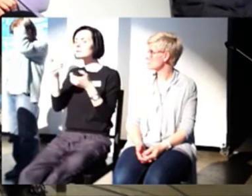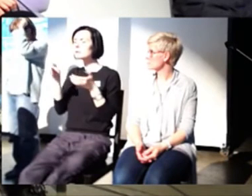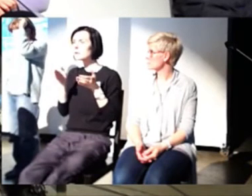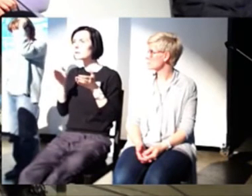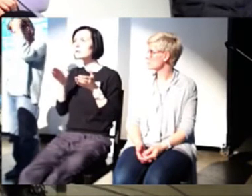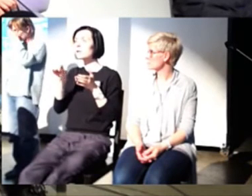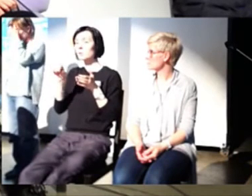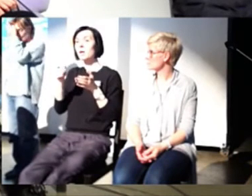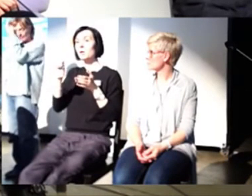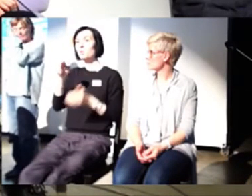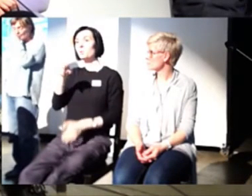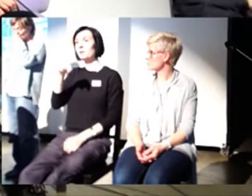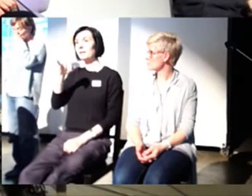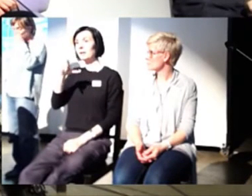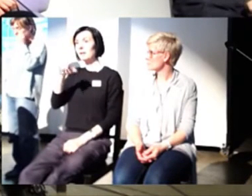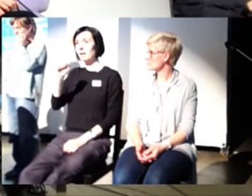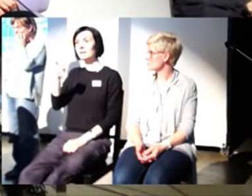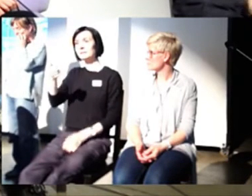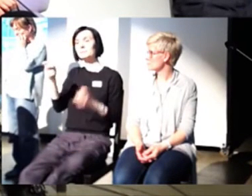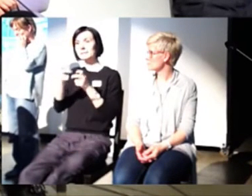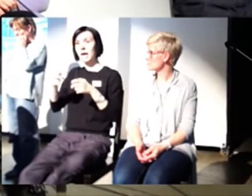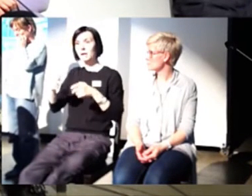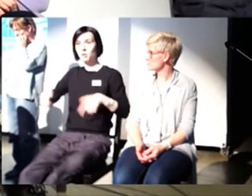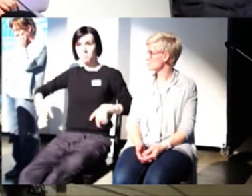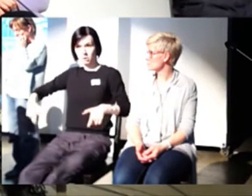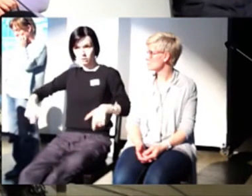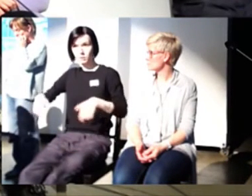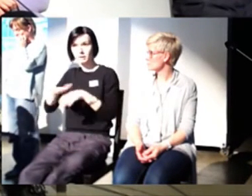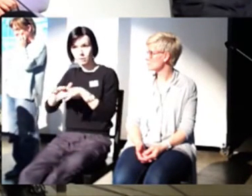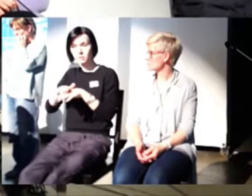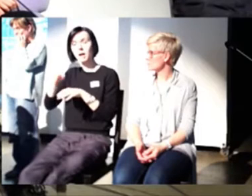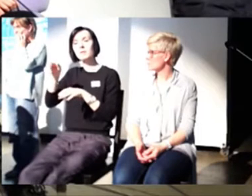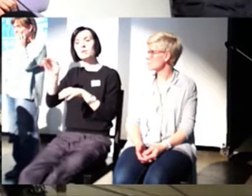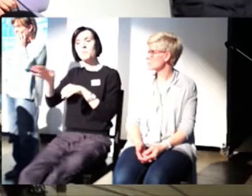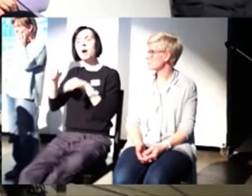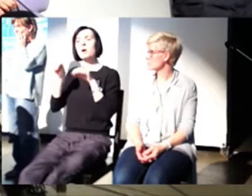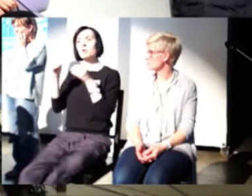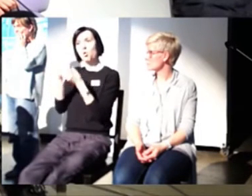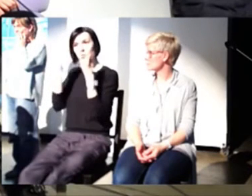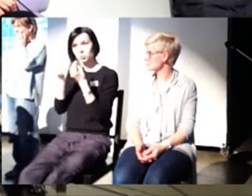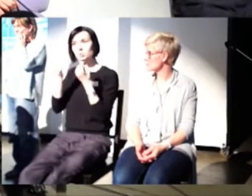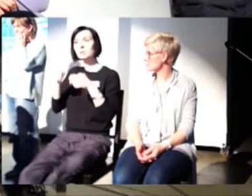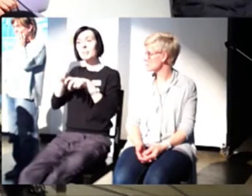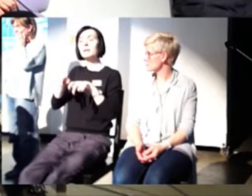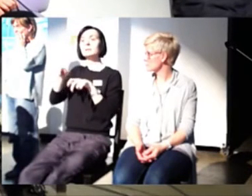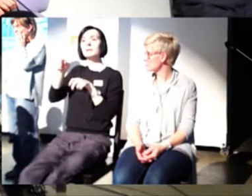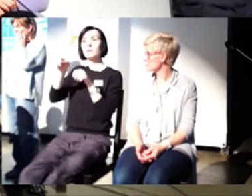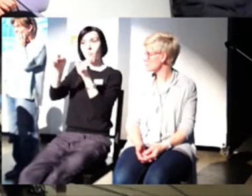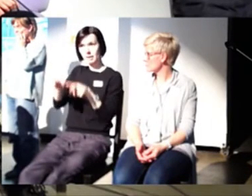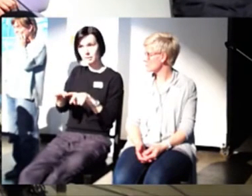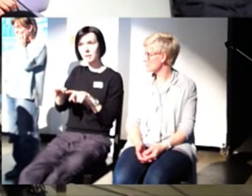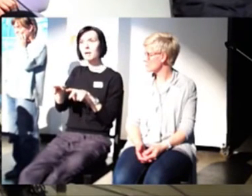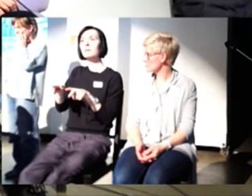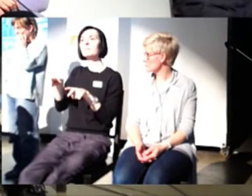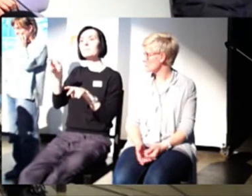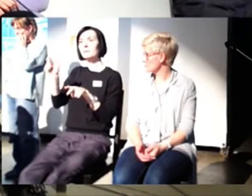itse sähköpyörätuolia, mutta kouluttautunut tanssin opettajaksi, tanssii itse aktiivisesti, Dance-Stability,